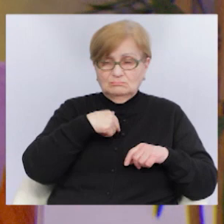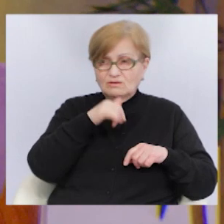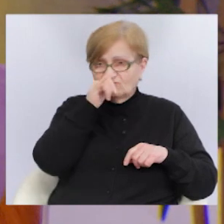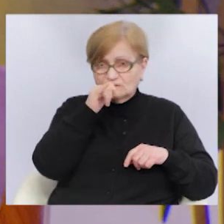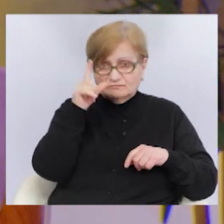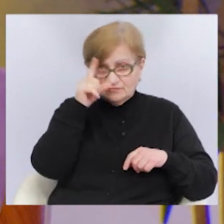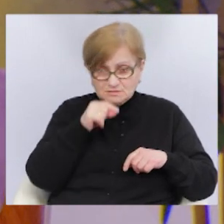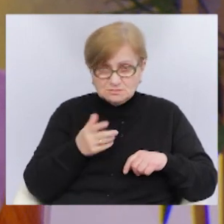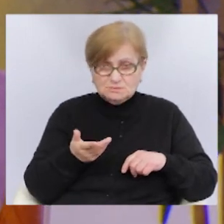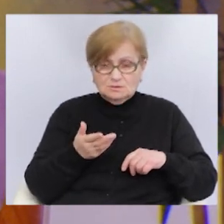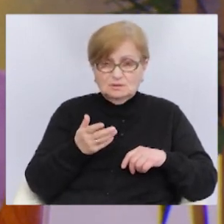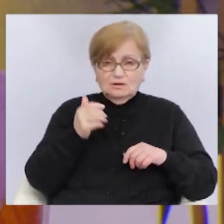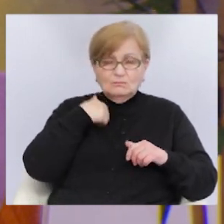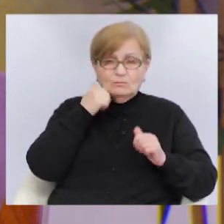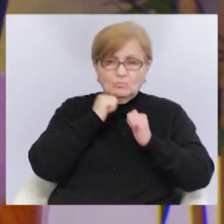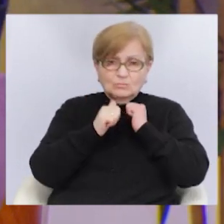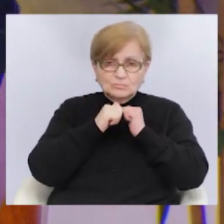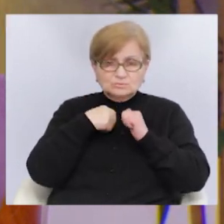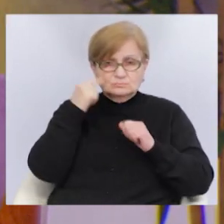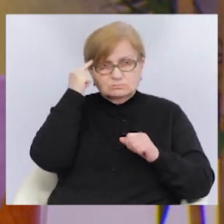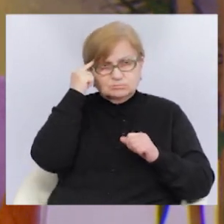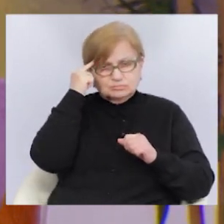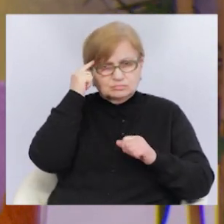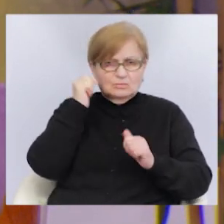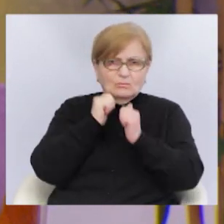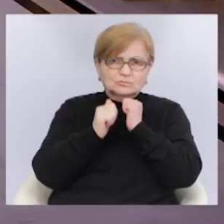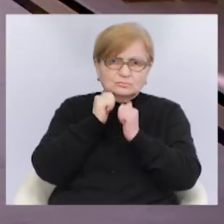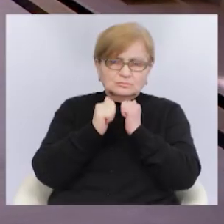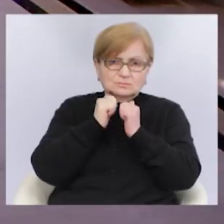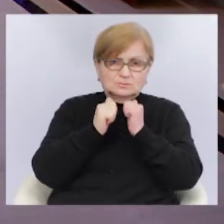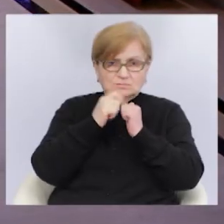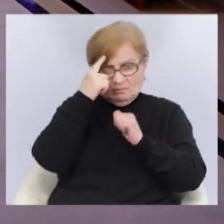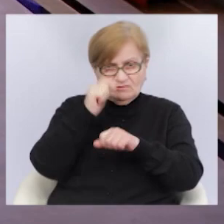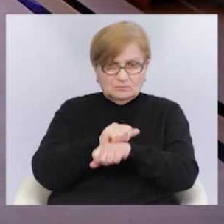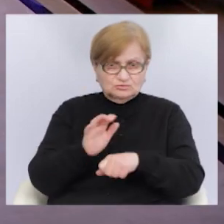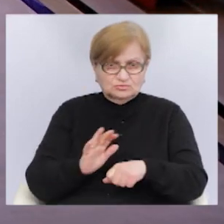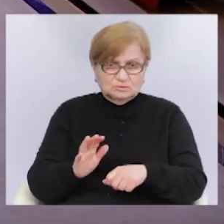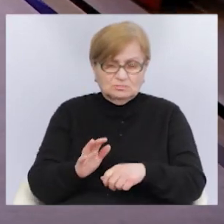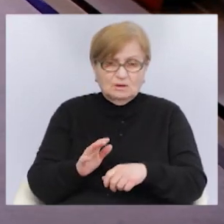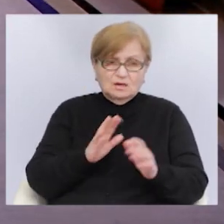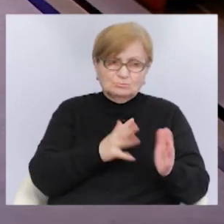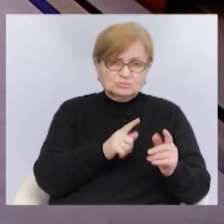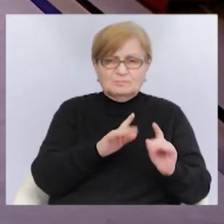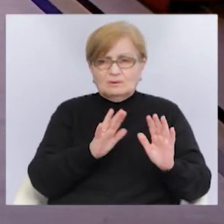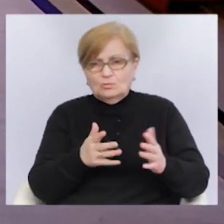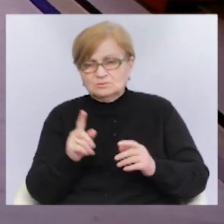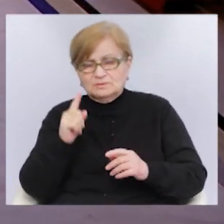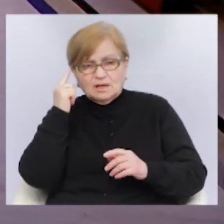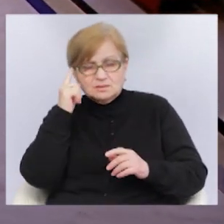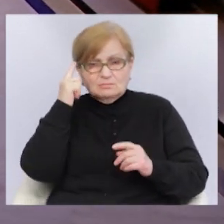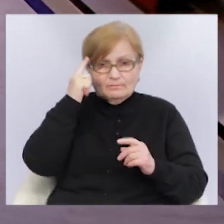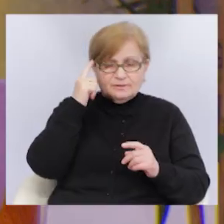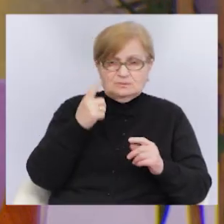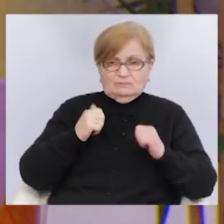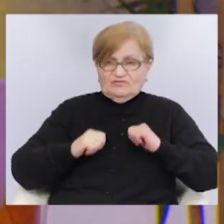ვიძინებ. ის რომ მუდმივად ფიქრში ვარ გაჭედლო, რომ რა გავაკეთო. ესე თუ არ მოხდება, ესე მოხდება, ხო? ან ფიქრი რო გვაქვს